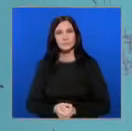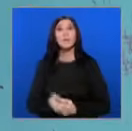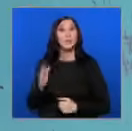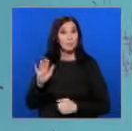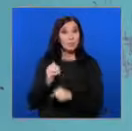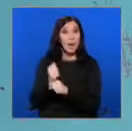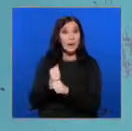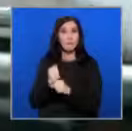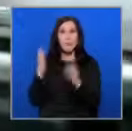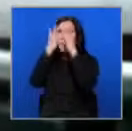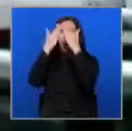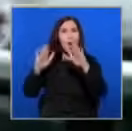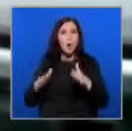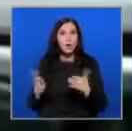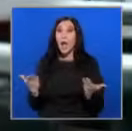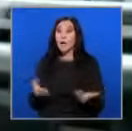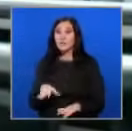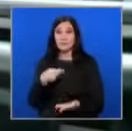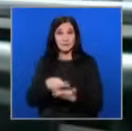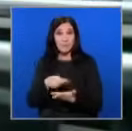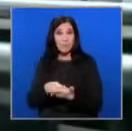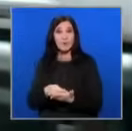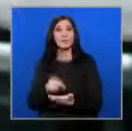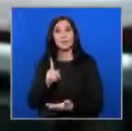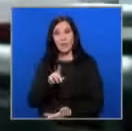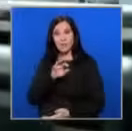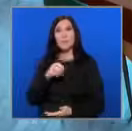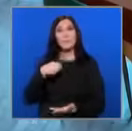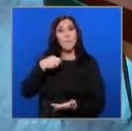На работа по Коледа какви надници ни дължат работодателите?